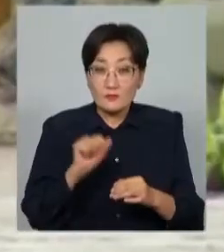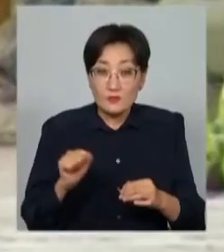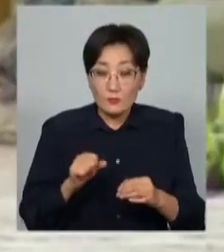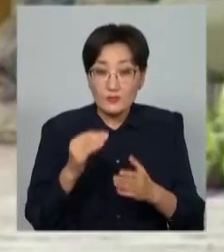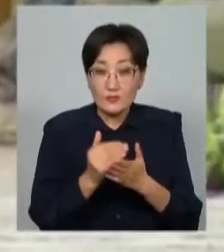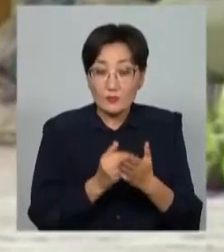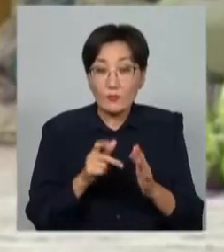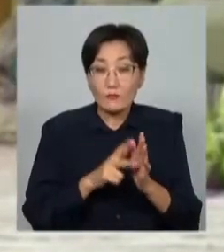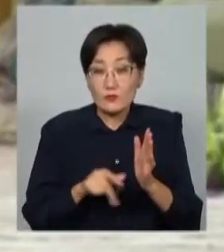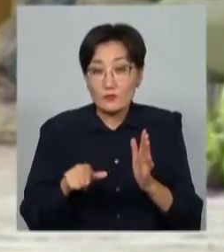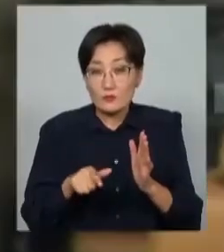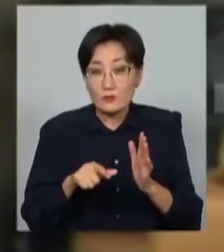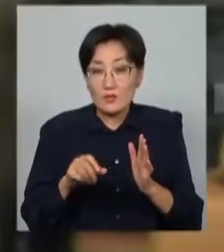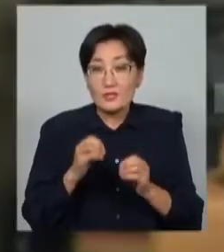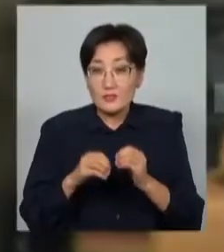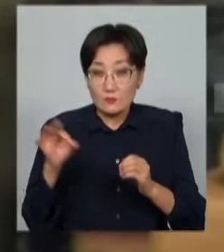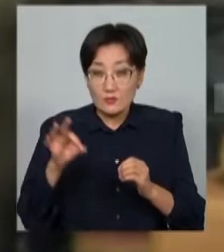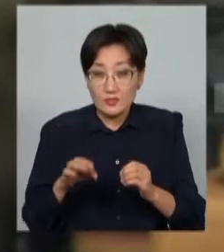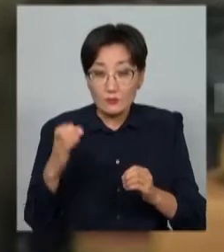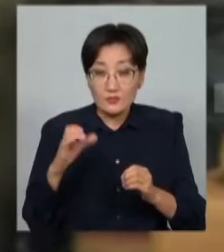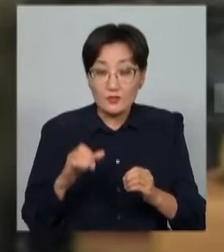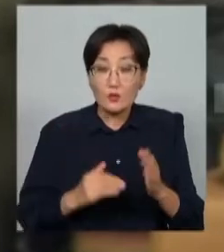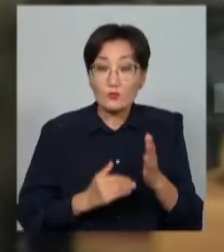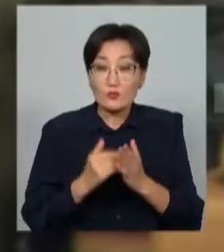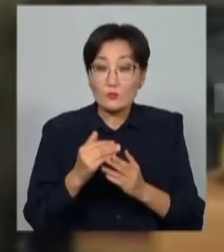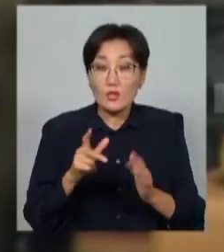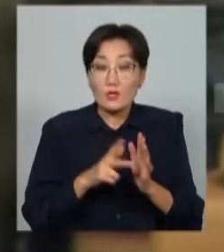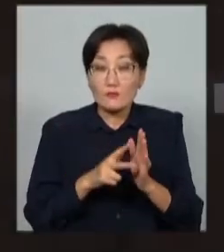составил 8,7%, а в сентябре достиг